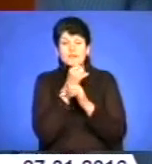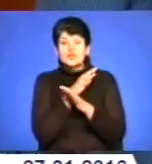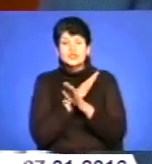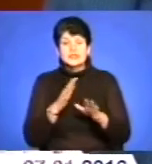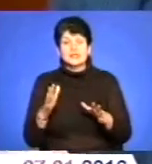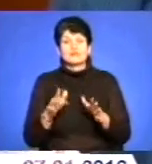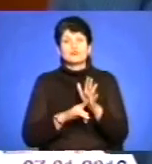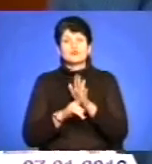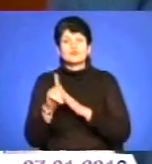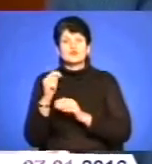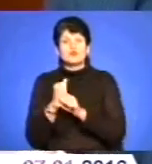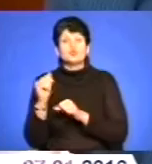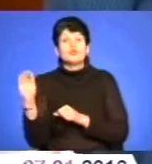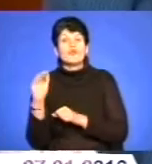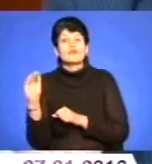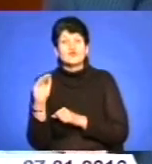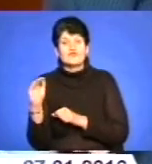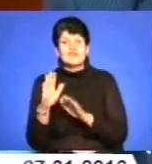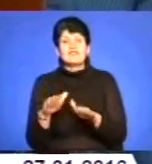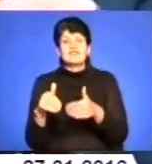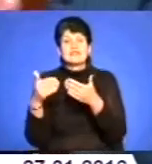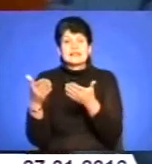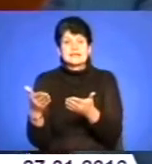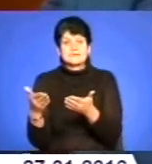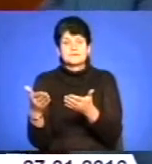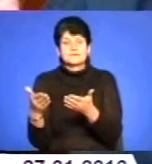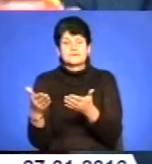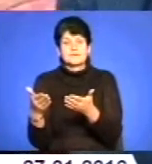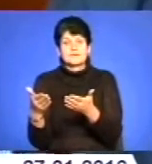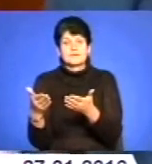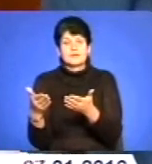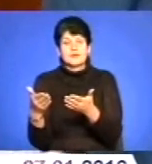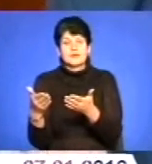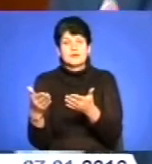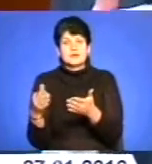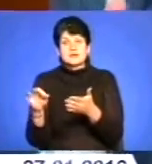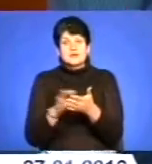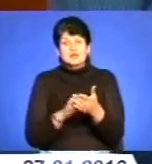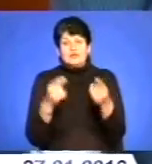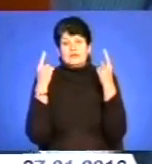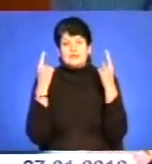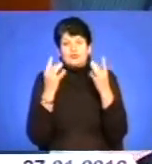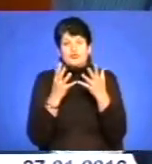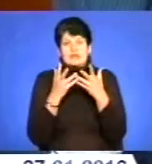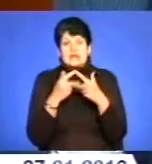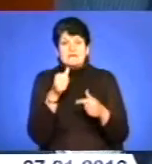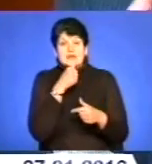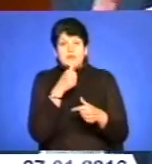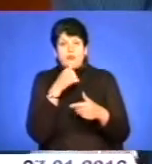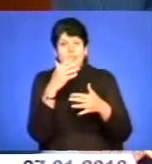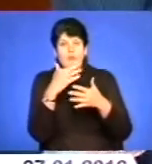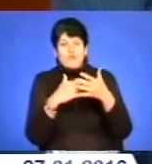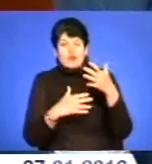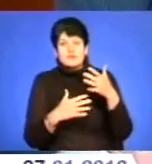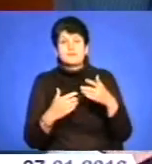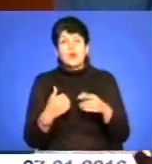скажімо, починавши роботу в жовтні, видати на гора, скажімо, таку кількість, пройти всі випробування.